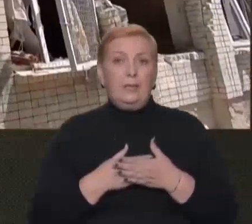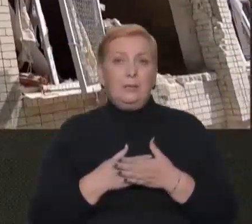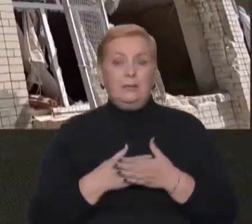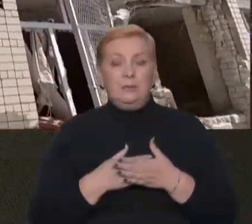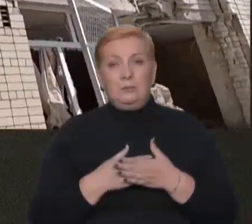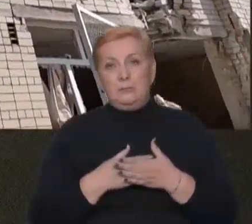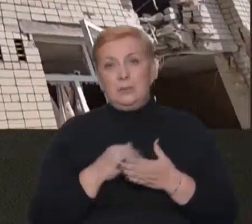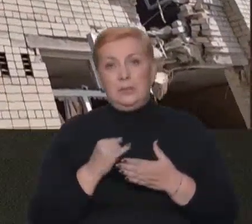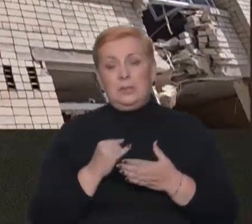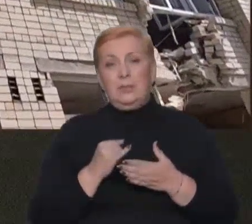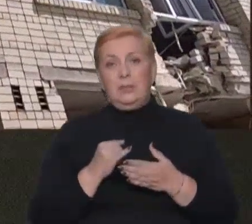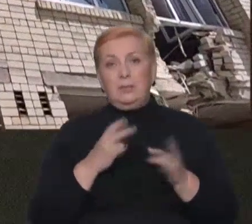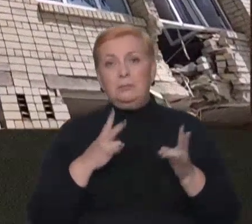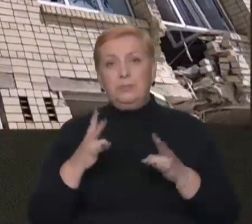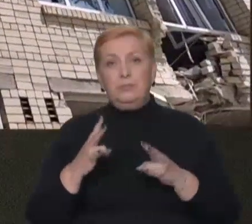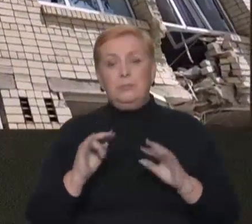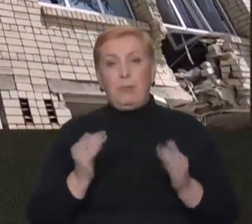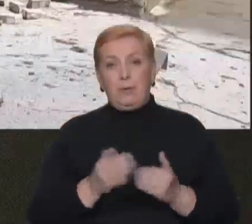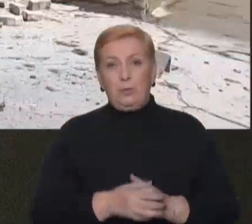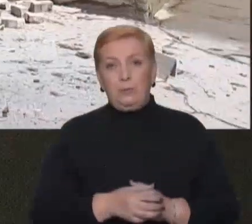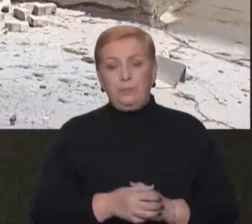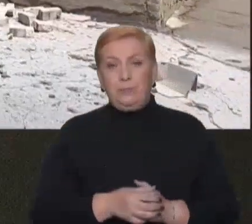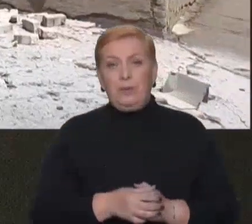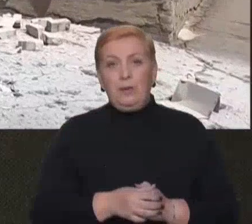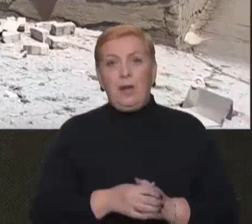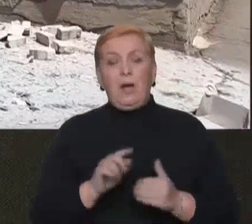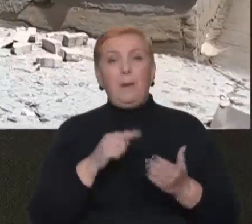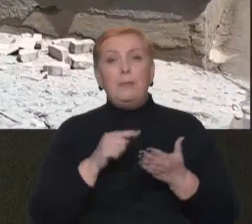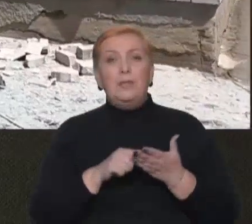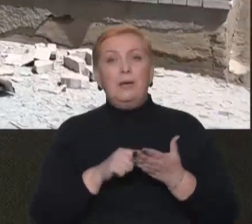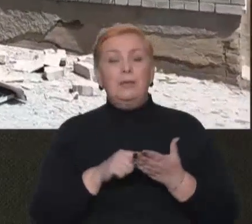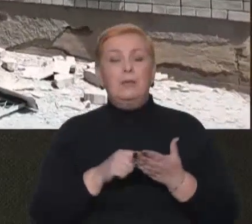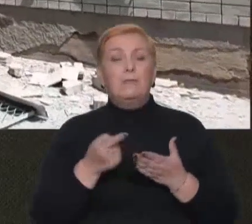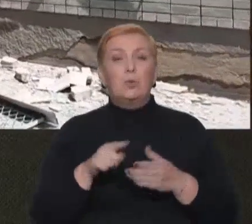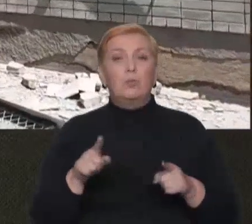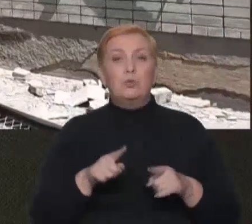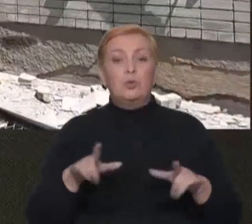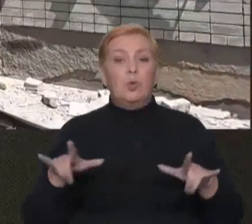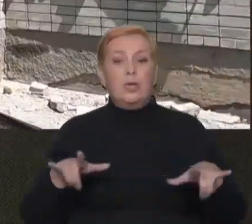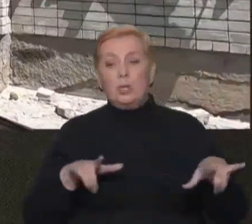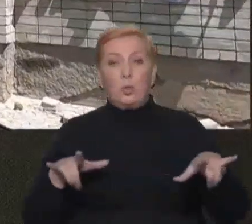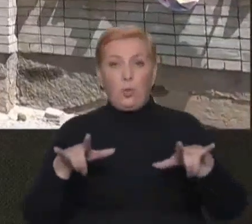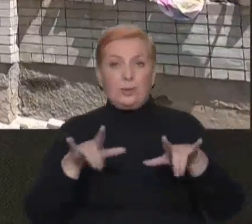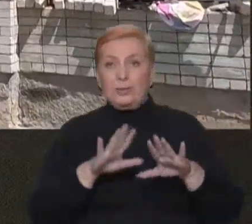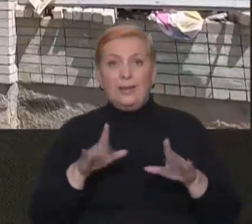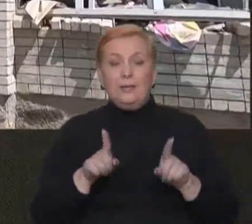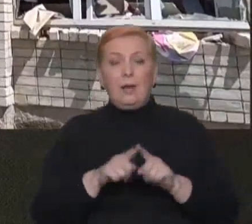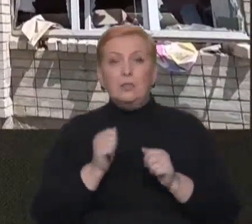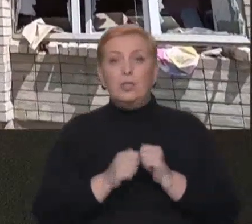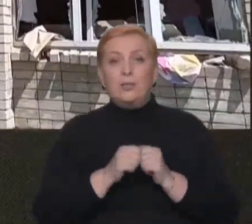Богу мало И тут Да питан в тому и дроны не так часто